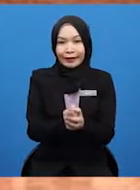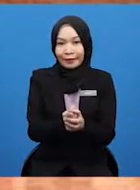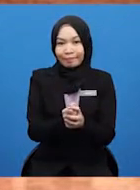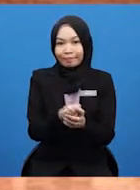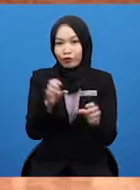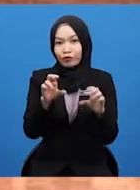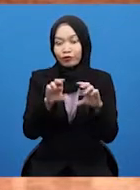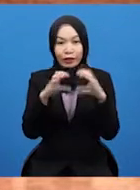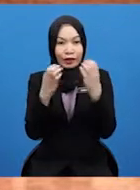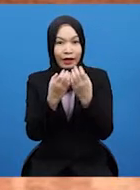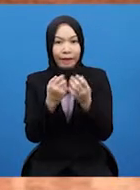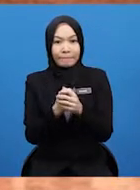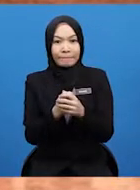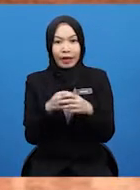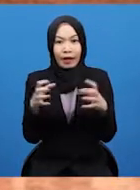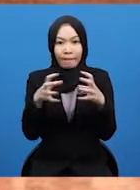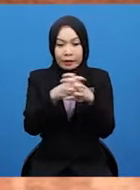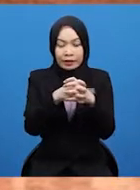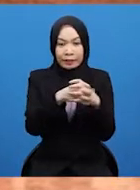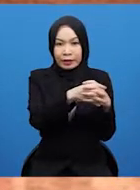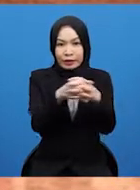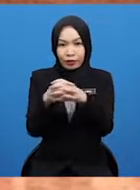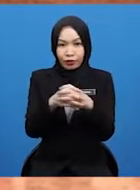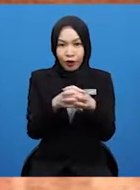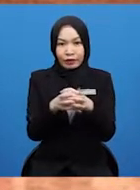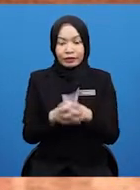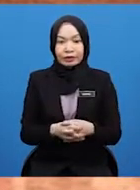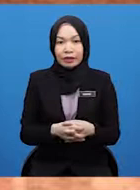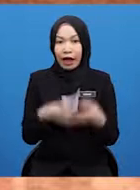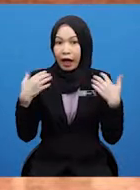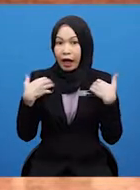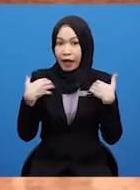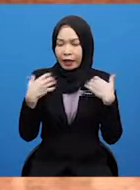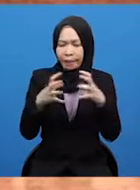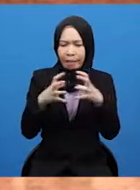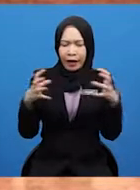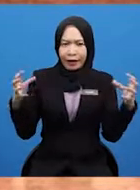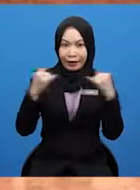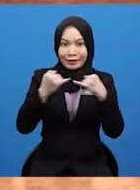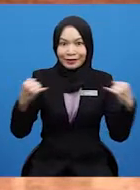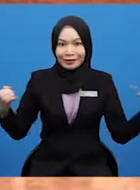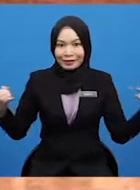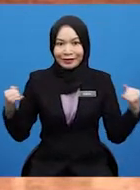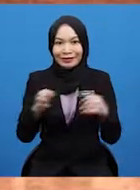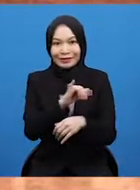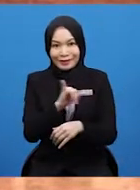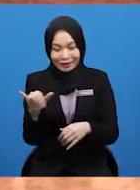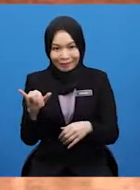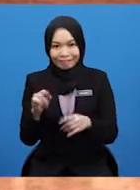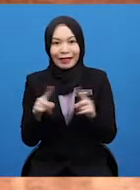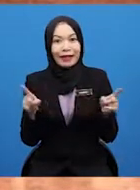persatuan atau organisasi. Terdapat pelbagai jenis logo, namun dalam konteks perekaan kali